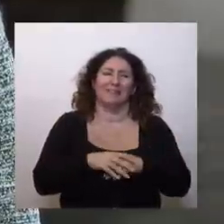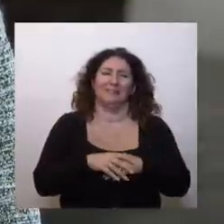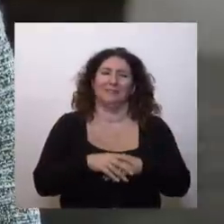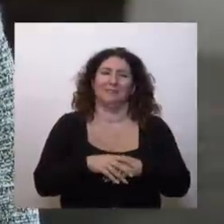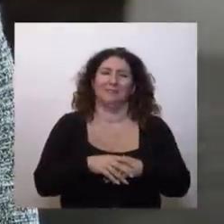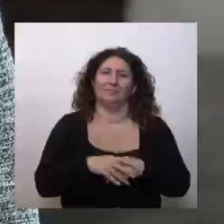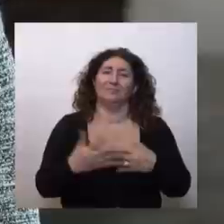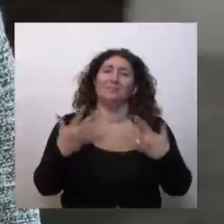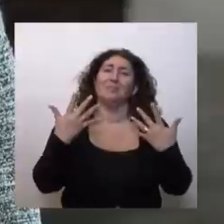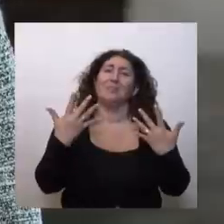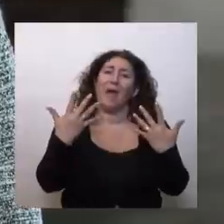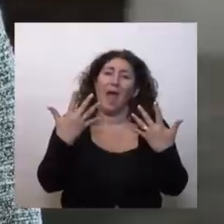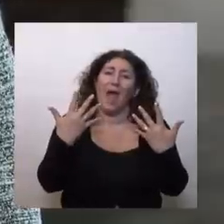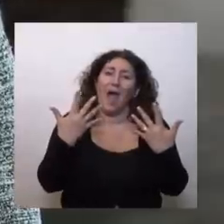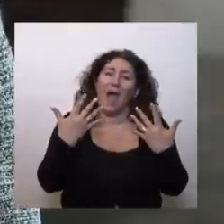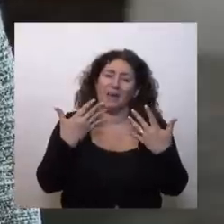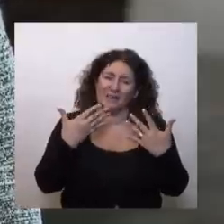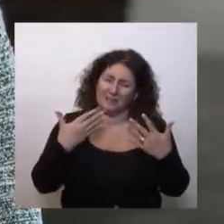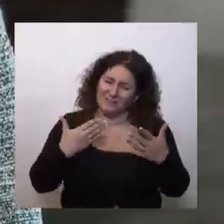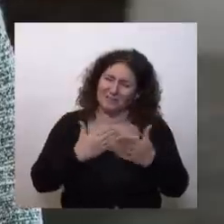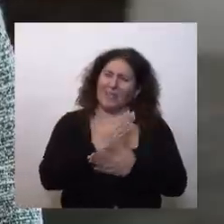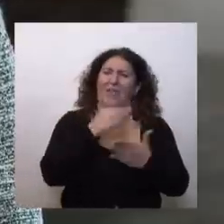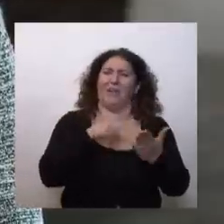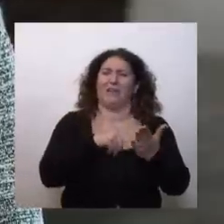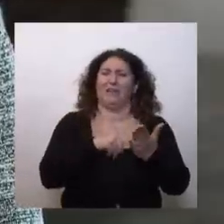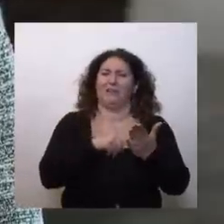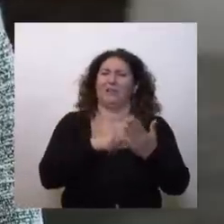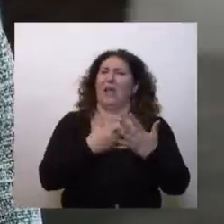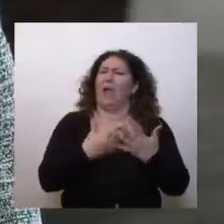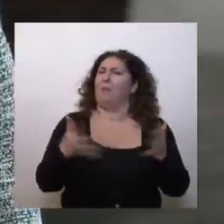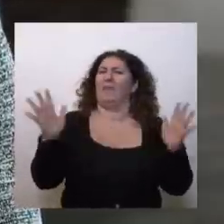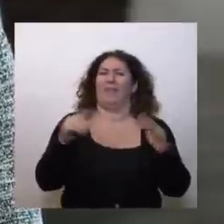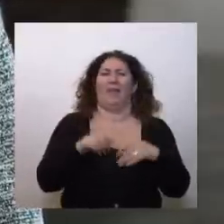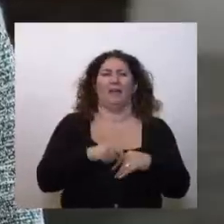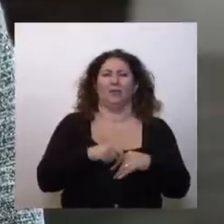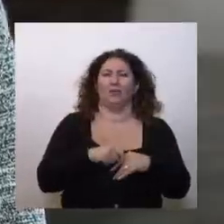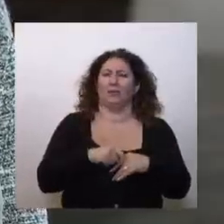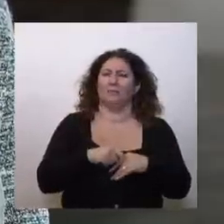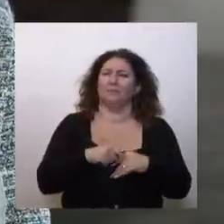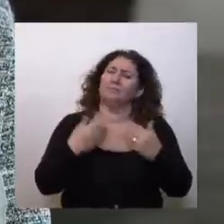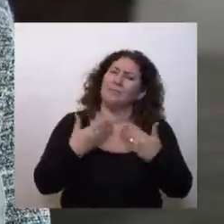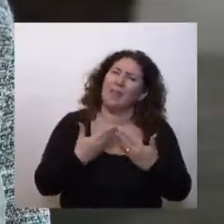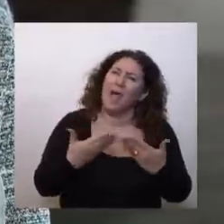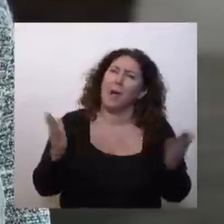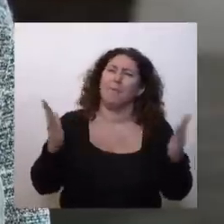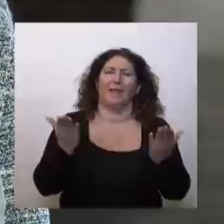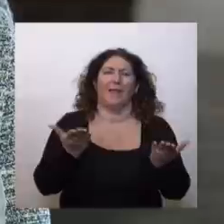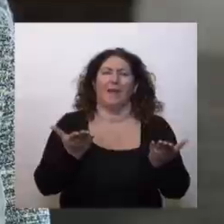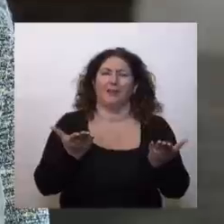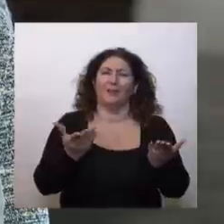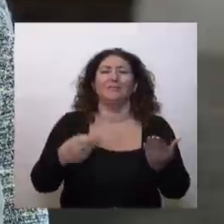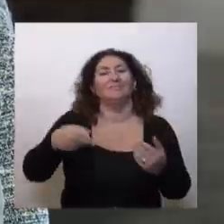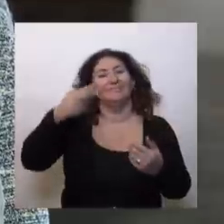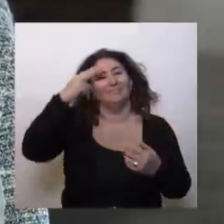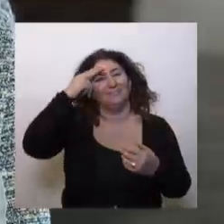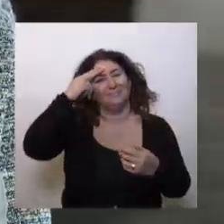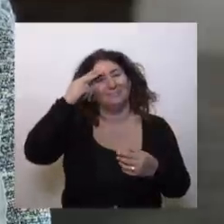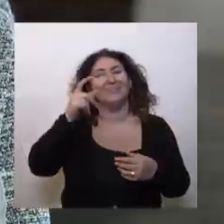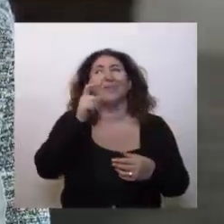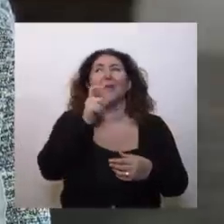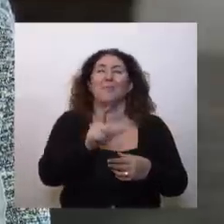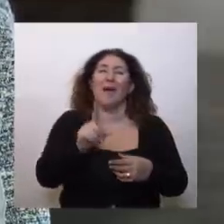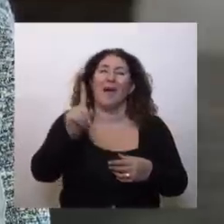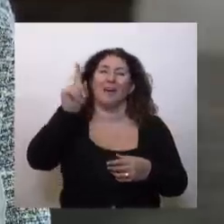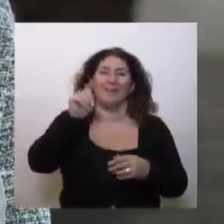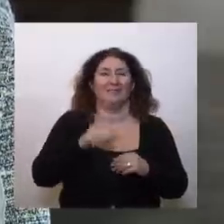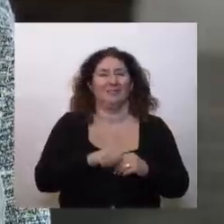trafitte e aperte, aperte per dare e per ricordarci la sua parola. Si è più